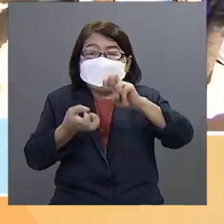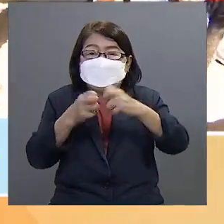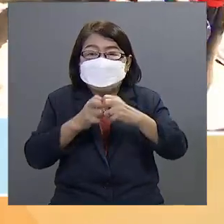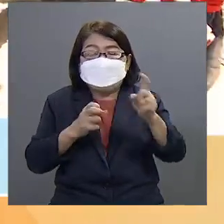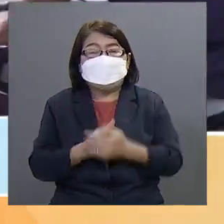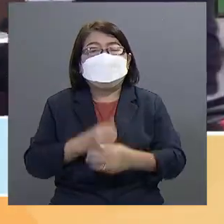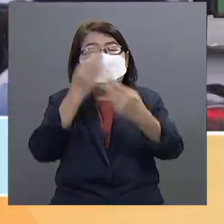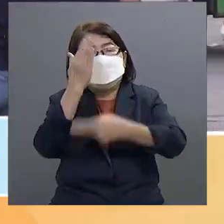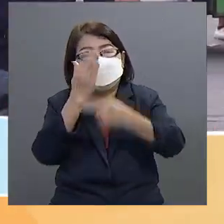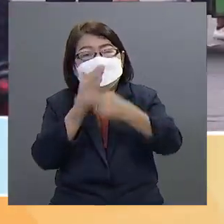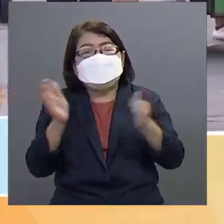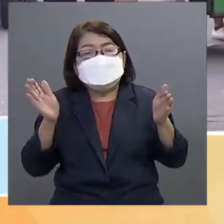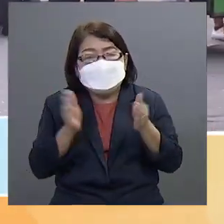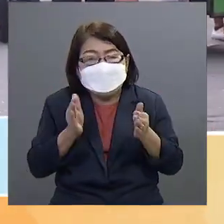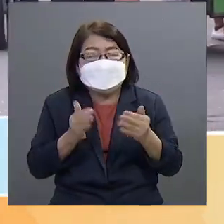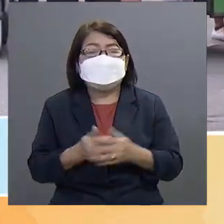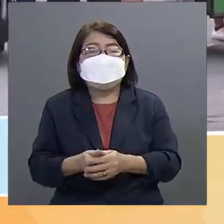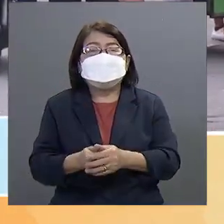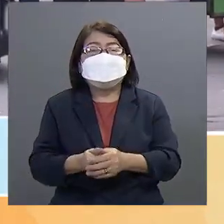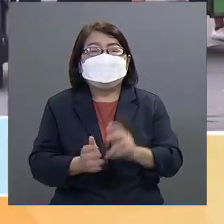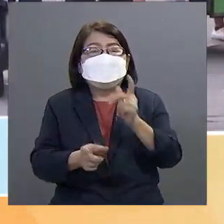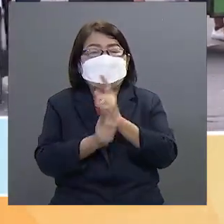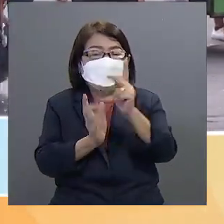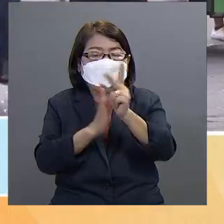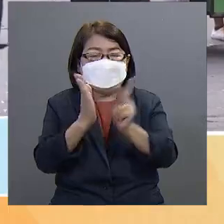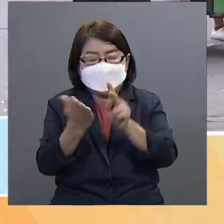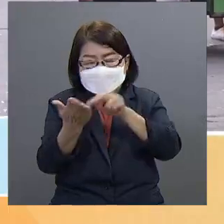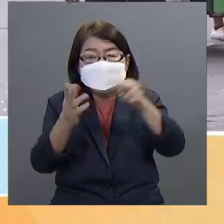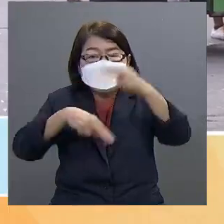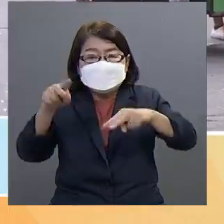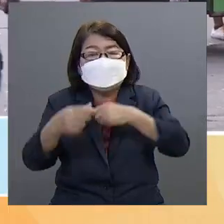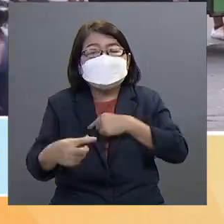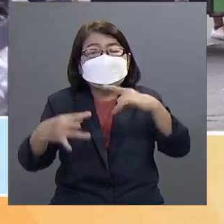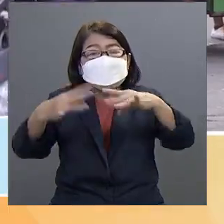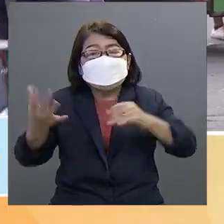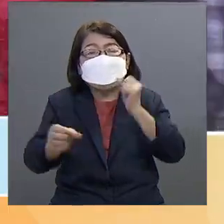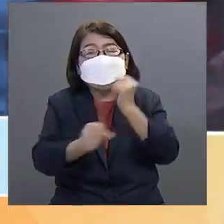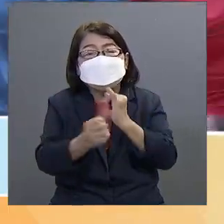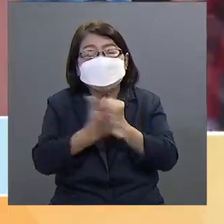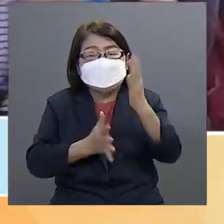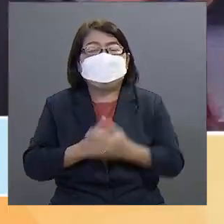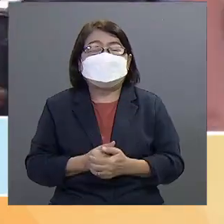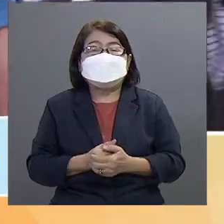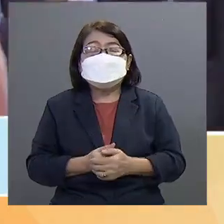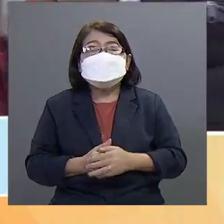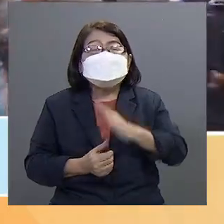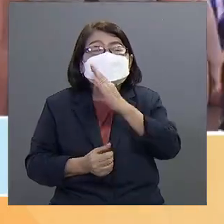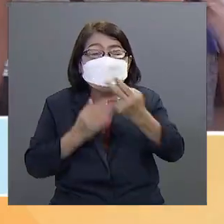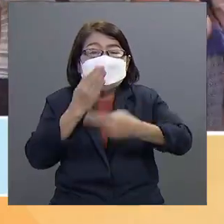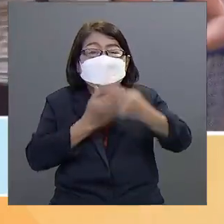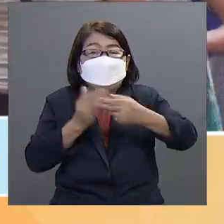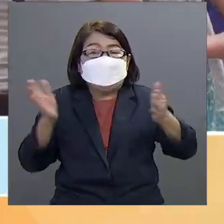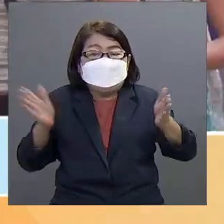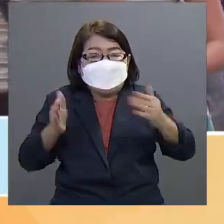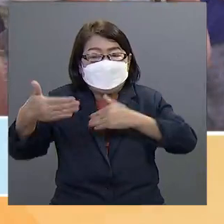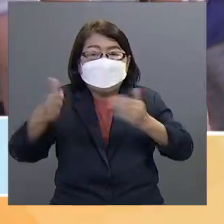าดเล็กนะครับที่อาจจะไม่ถูกต้องตามกฎหมายถามว่าเป็นอย่างไรล่ะครับถ้าโรงแรมขนาดเล็กเนี่ยเขาได้